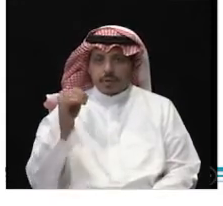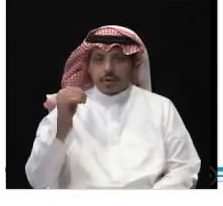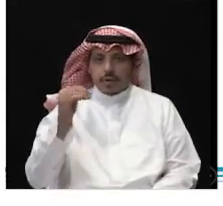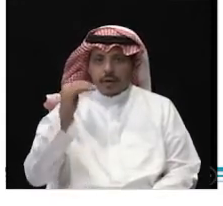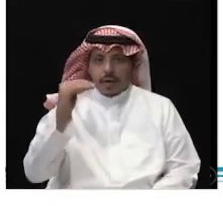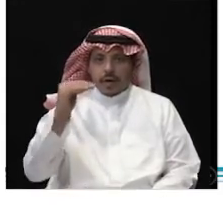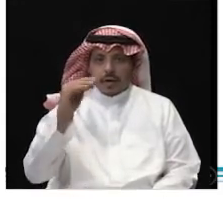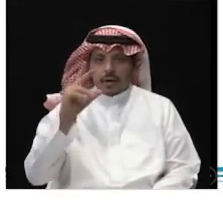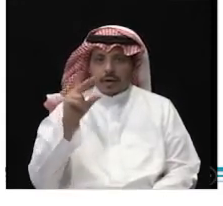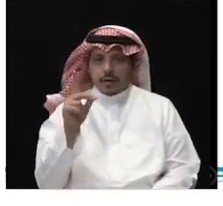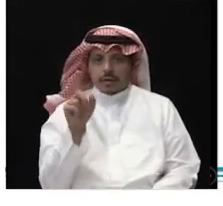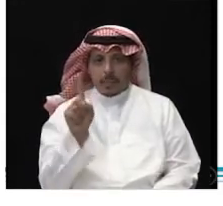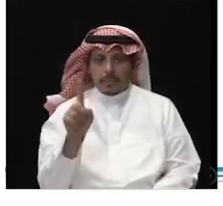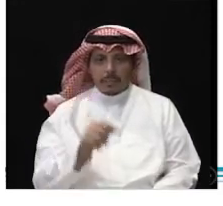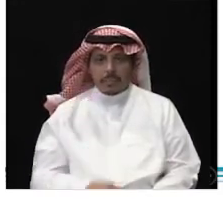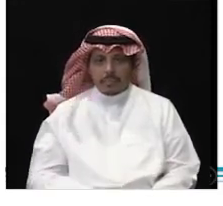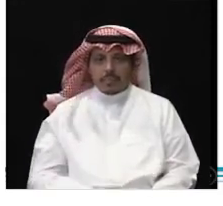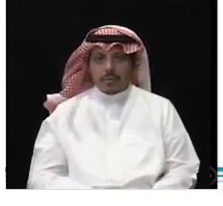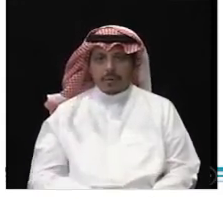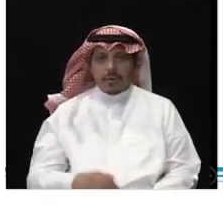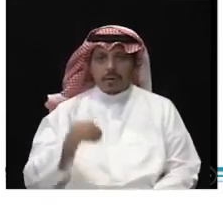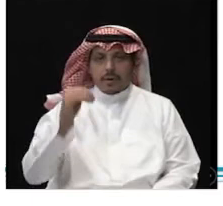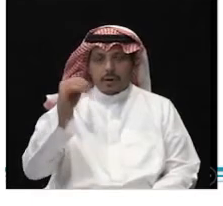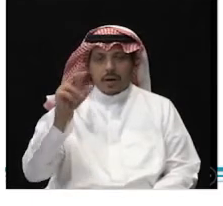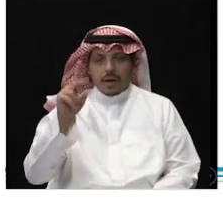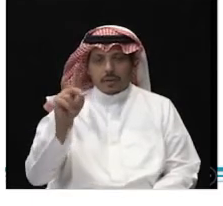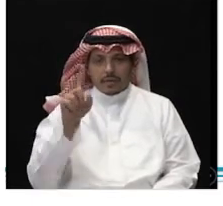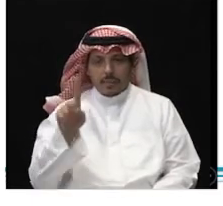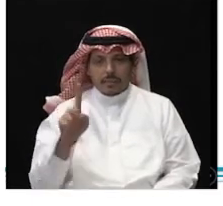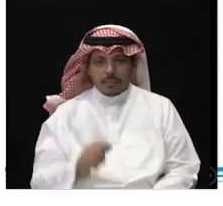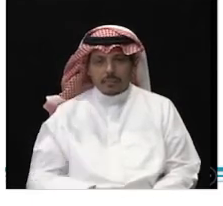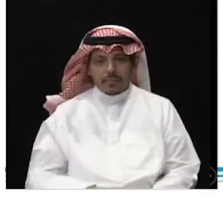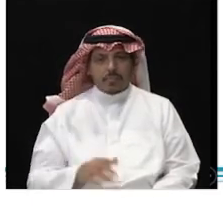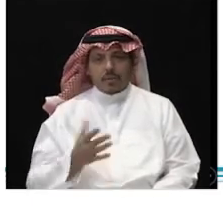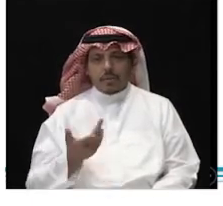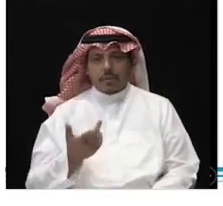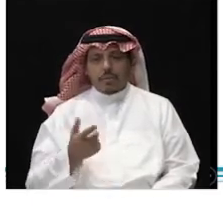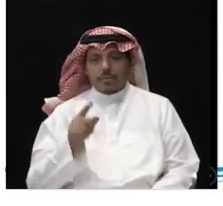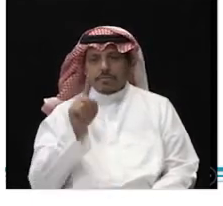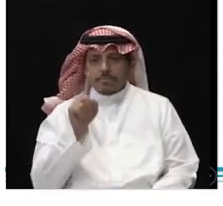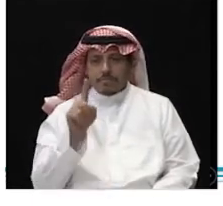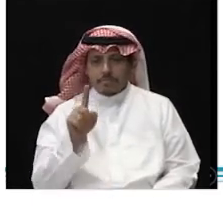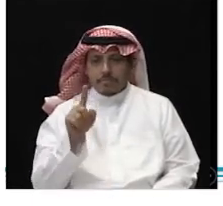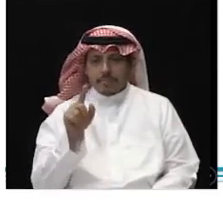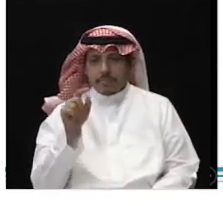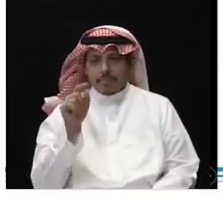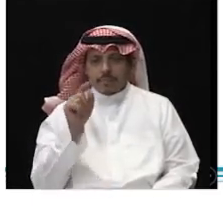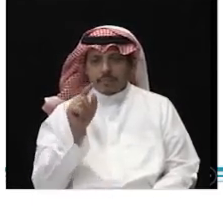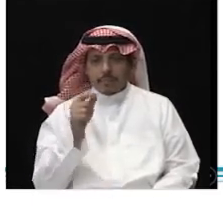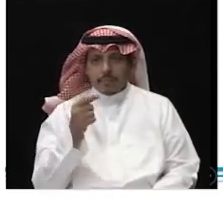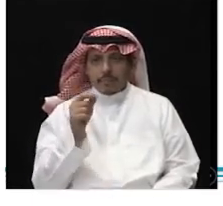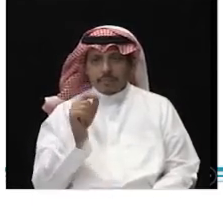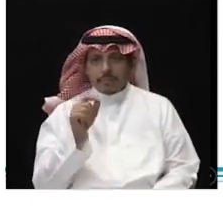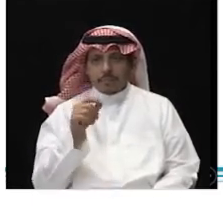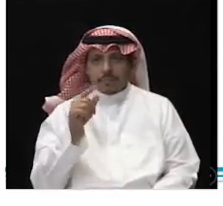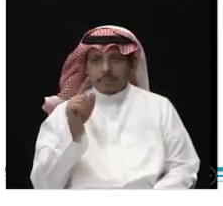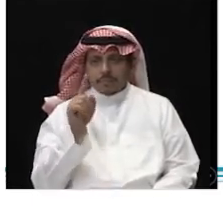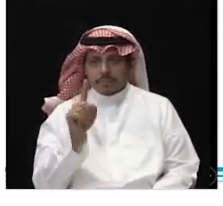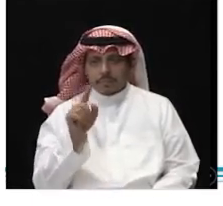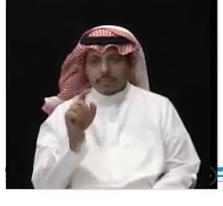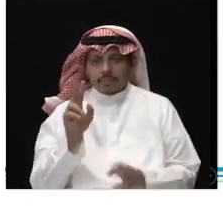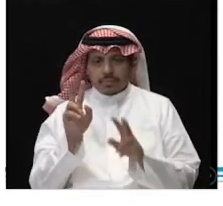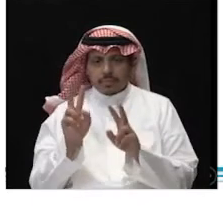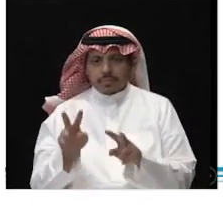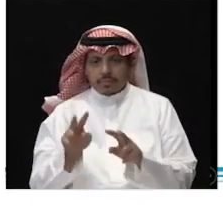أحسنتم، حطب، حطب. وذكرنا بأن الحرف الأخير إذا لم يكن عليه حركة فهو ساكن،